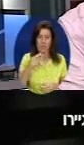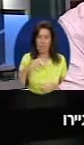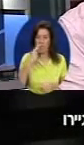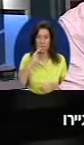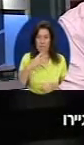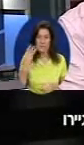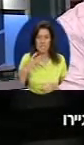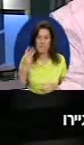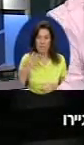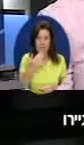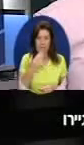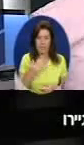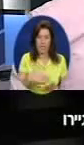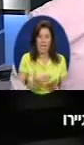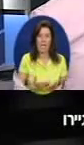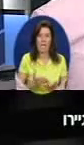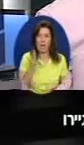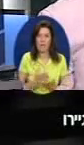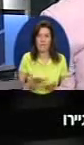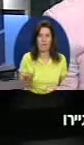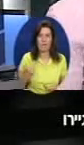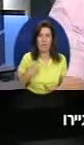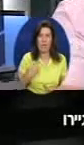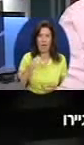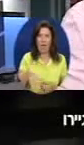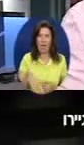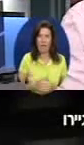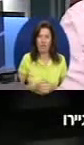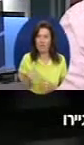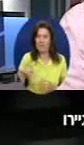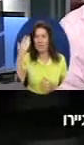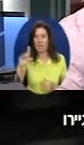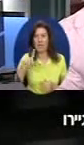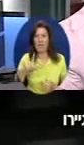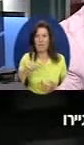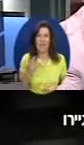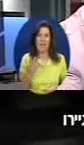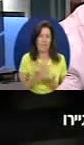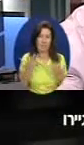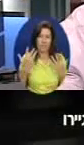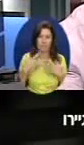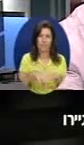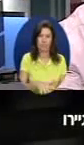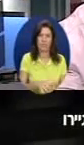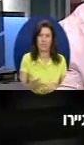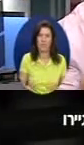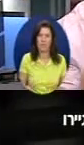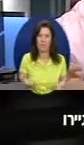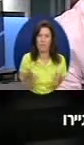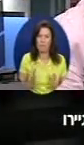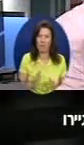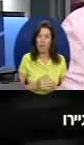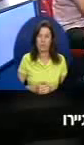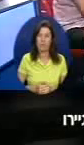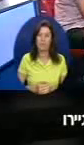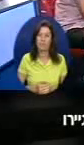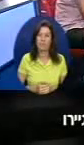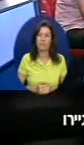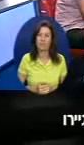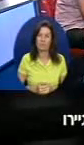גם מסורתיים. כלומר, הם גרים שהם כבר חצי בתוך העם היהודי, והגירות רק עושה את השלב הסופי בתהליך הזה. אבל